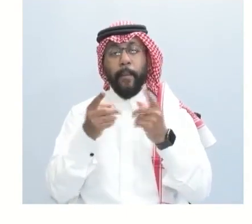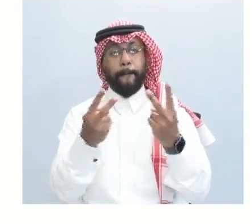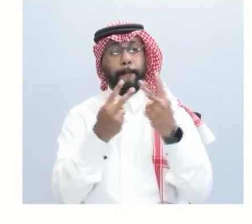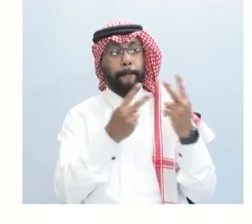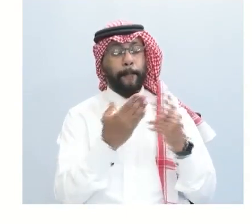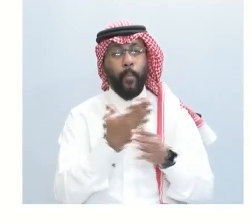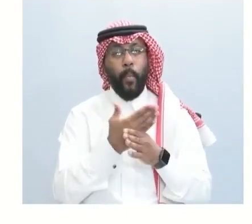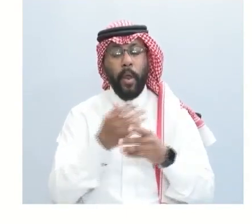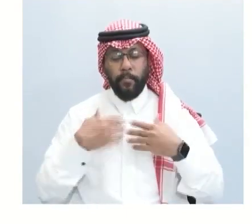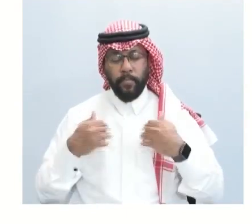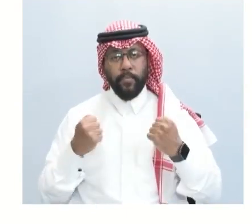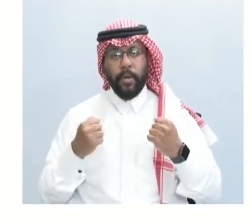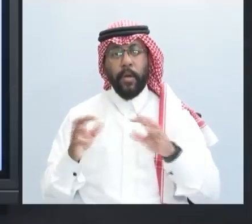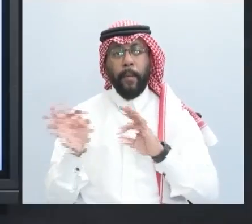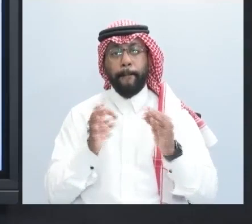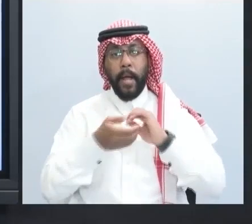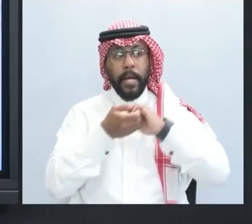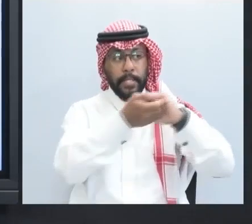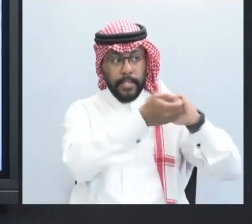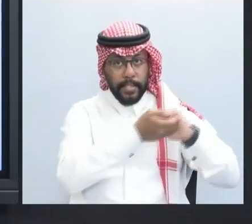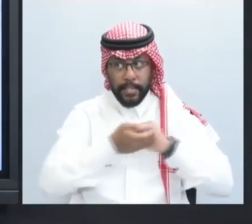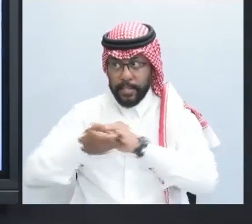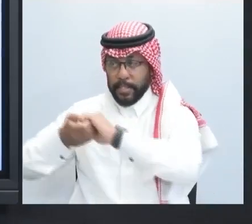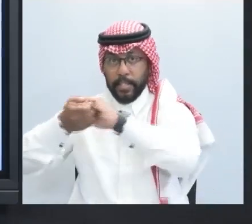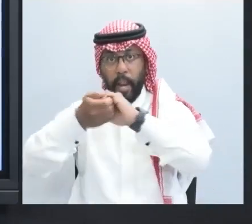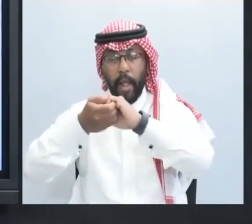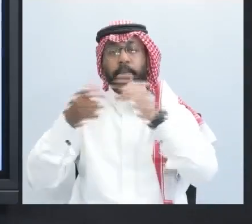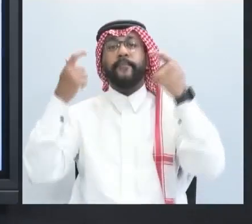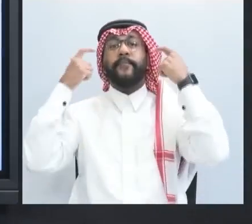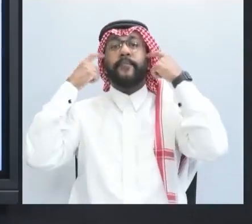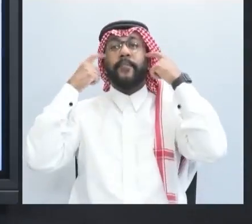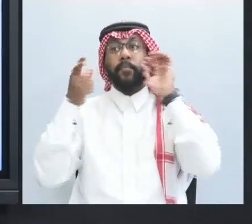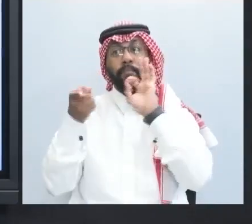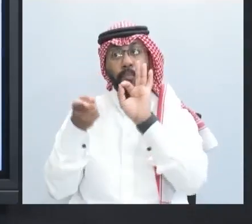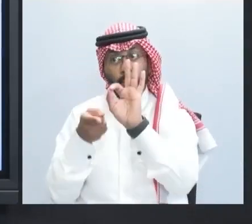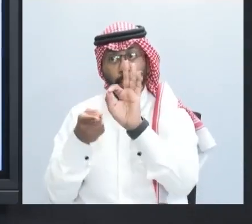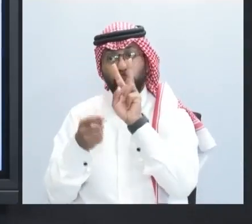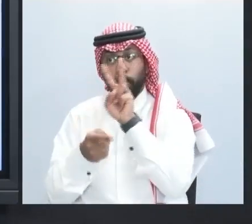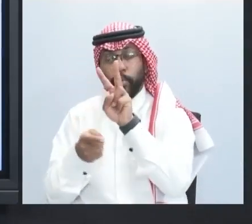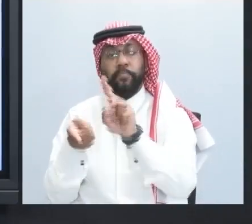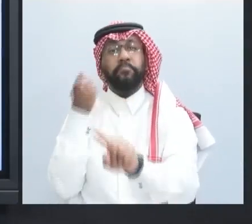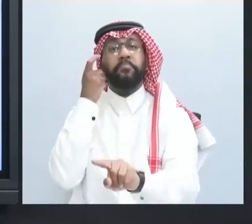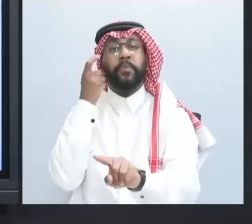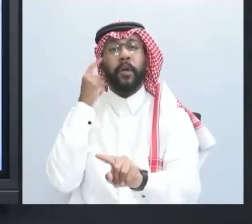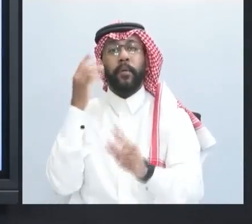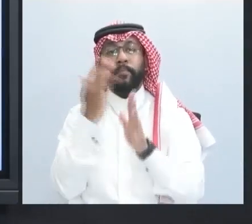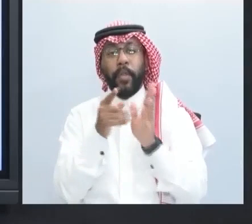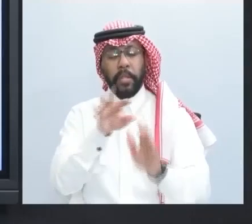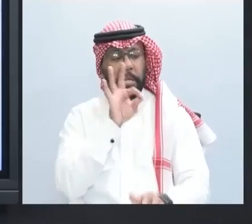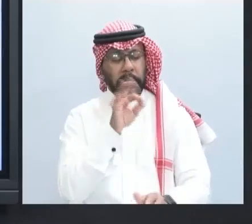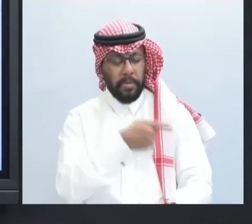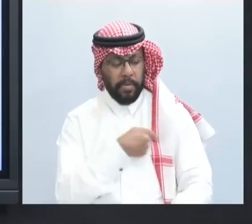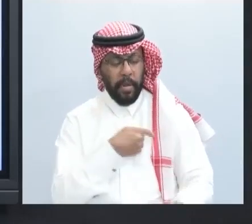المستخدمه في النشاط السابق عندما تذكر درس الماضي كنا قد ذكرنا بطاقه التقويم وتذكر اسم الزميل ثم